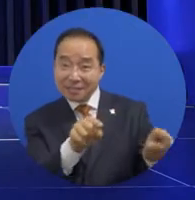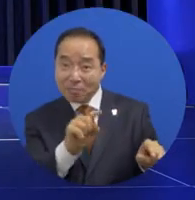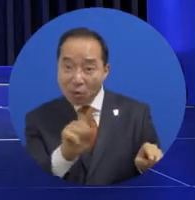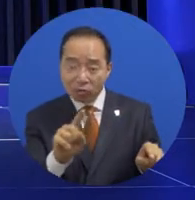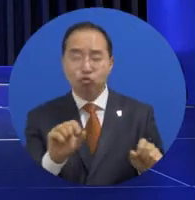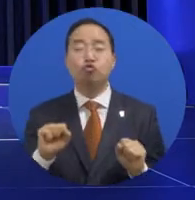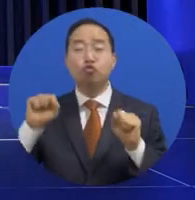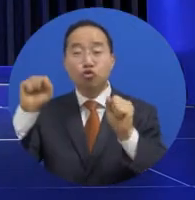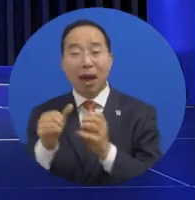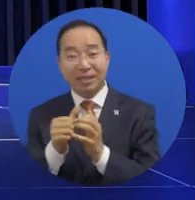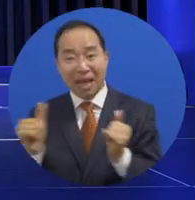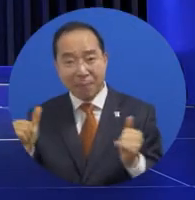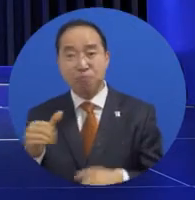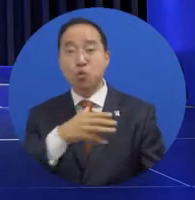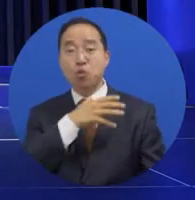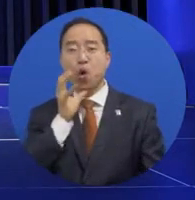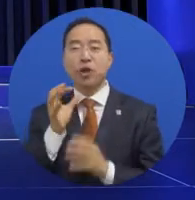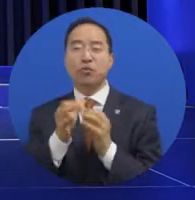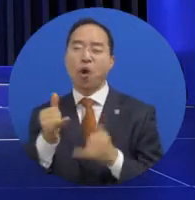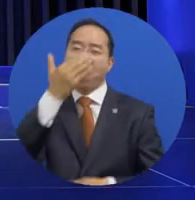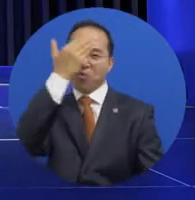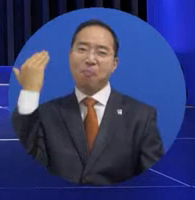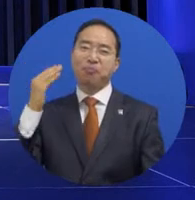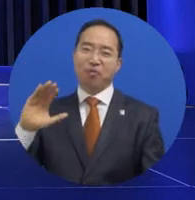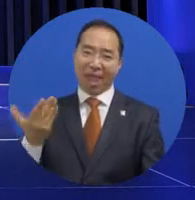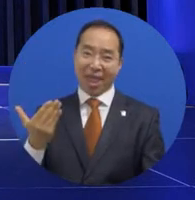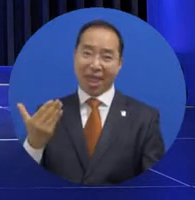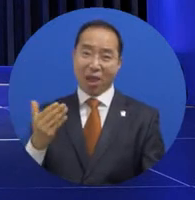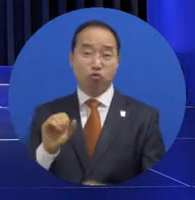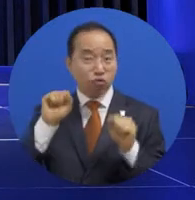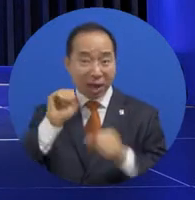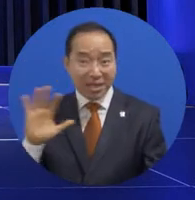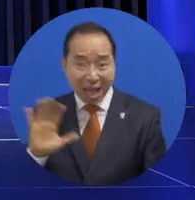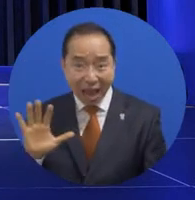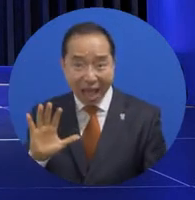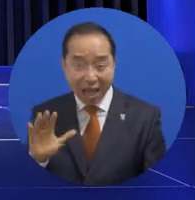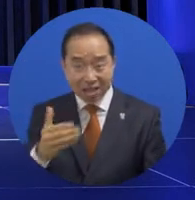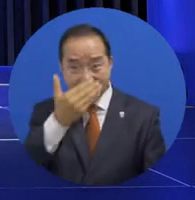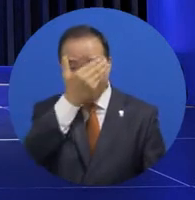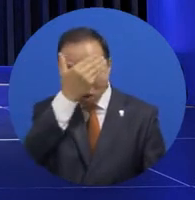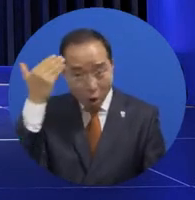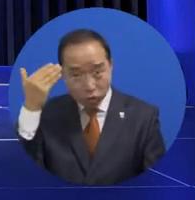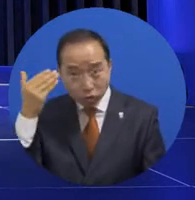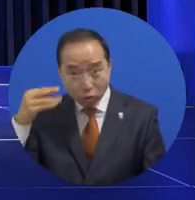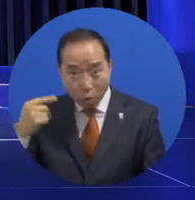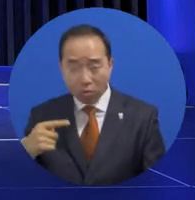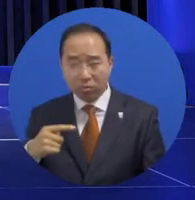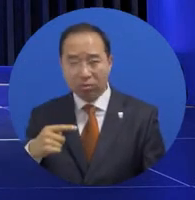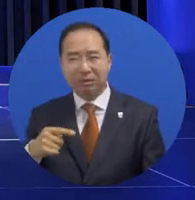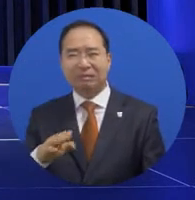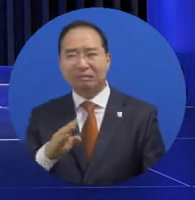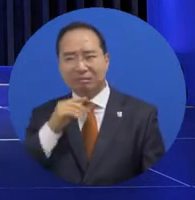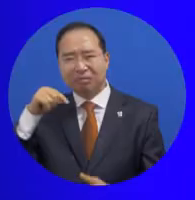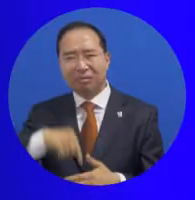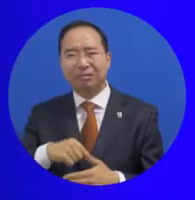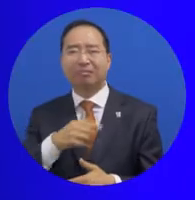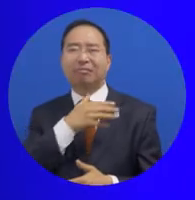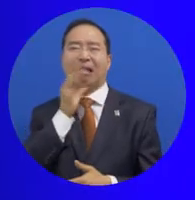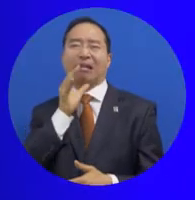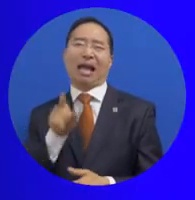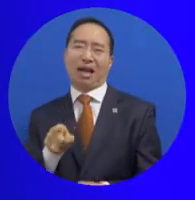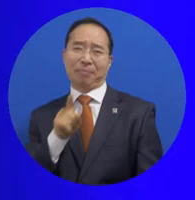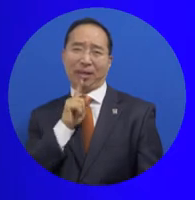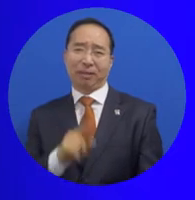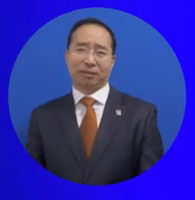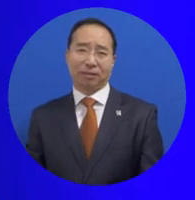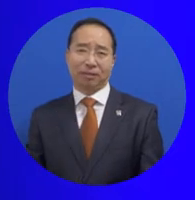운동을 하는 이는 노인도 청춘이고 운동을 하지 않는 이는 청춘도 노인이다. 우리는